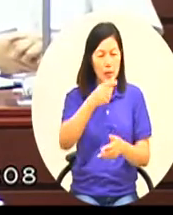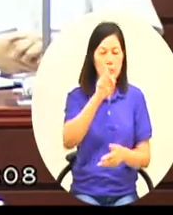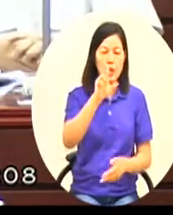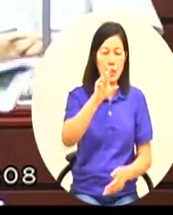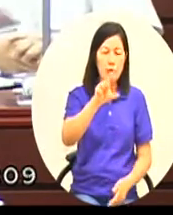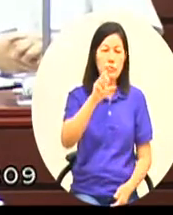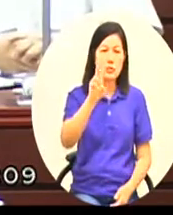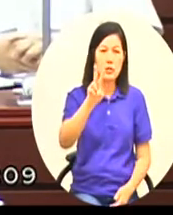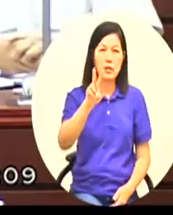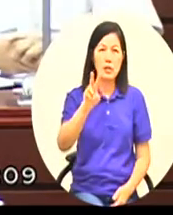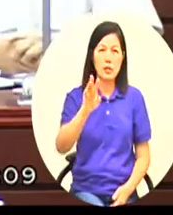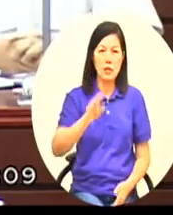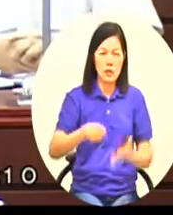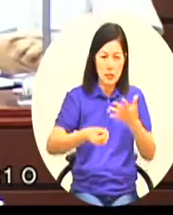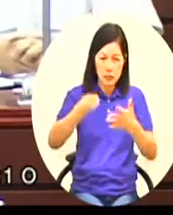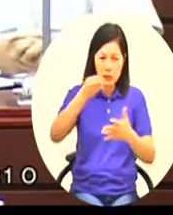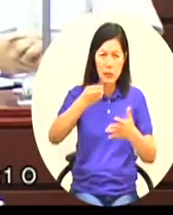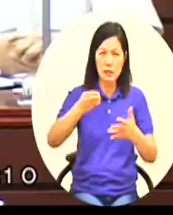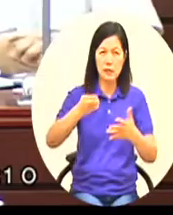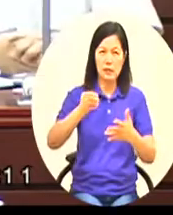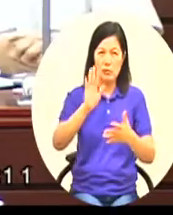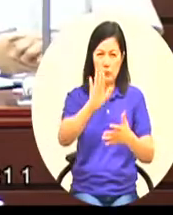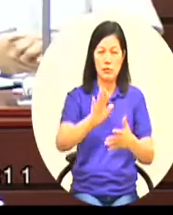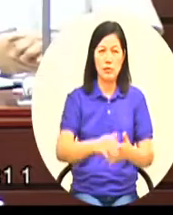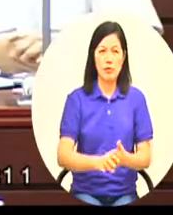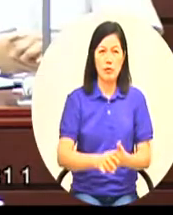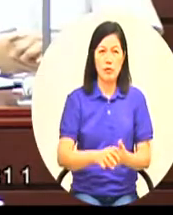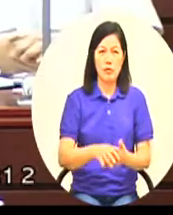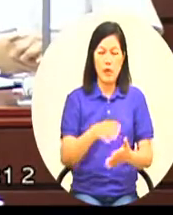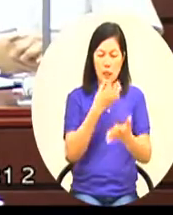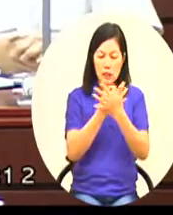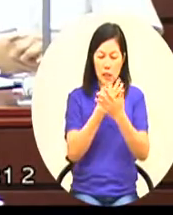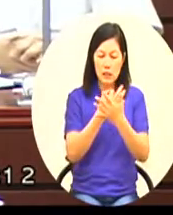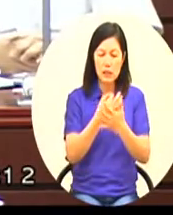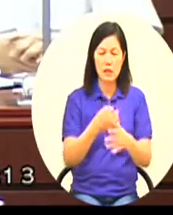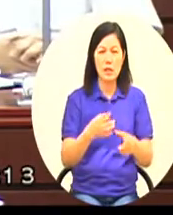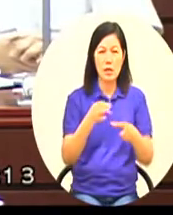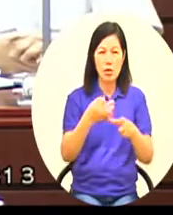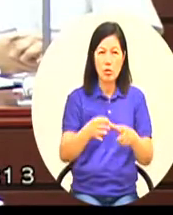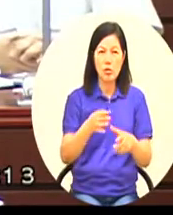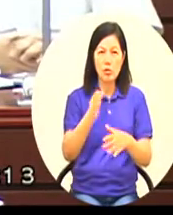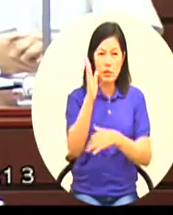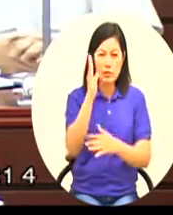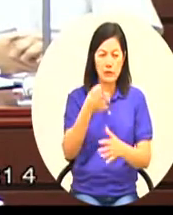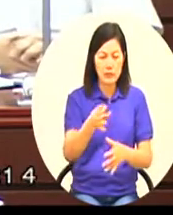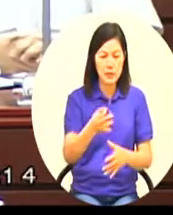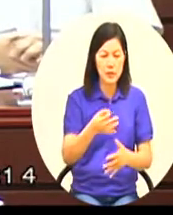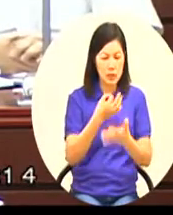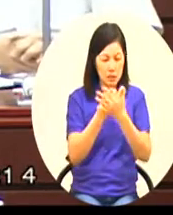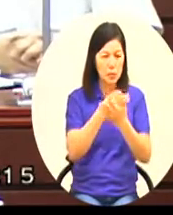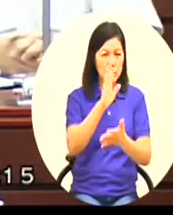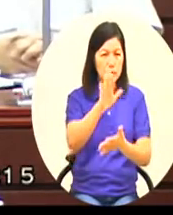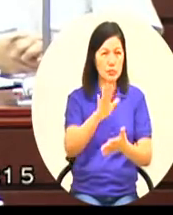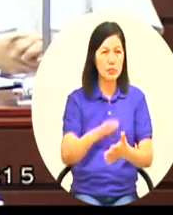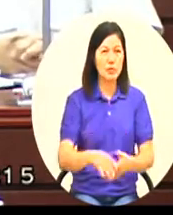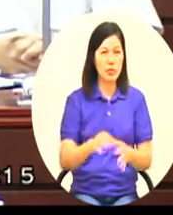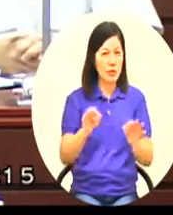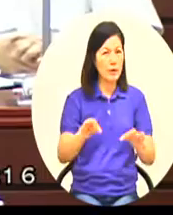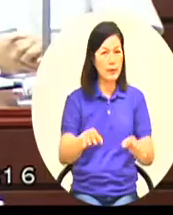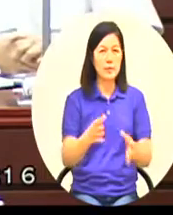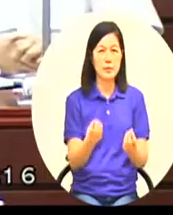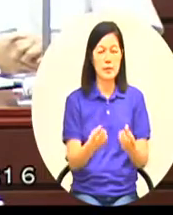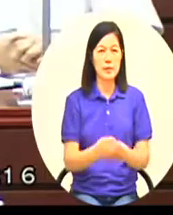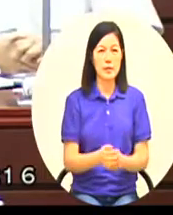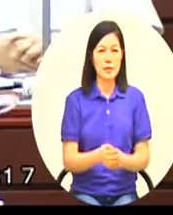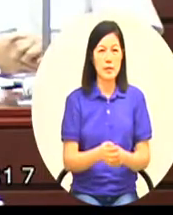162支，确实有提升，而且节省公帑，又不必花很多的这个费用。所以我现在在要求各分局比